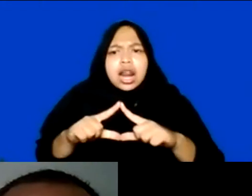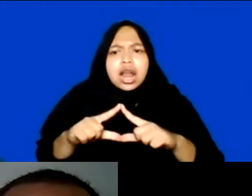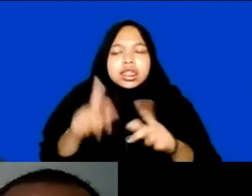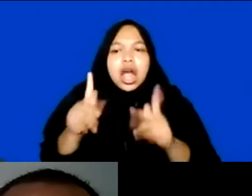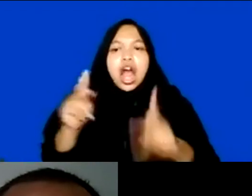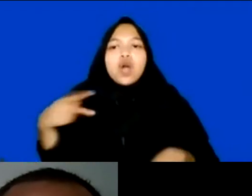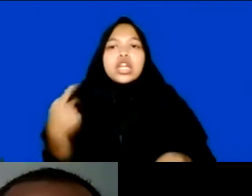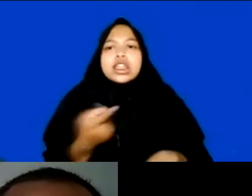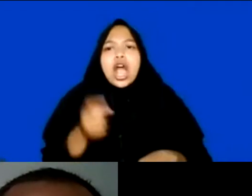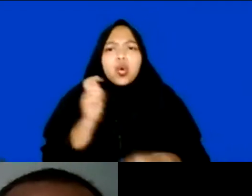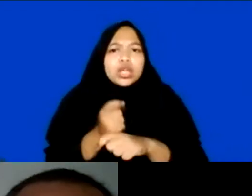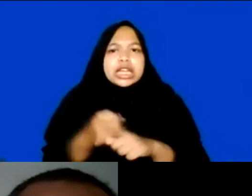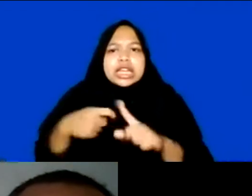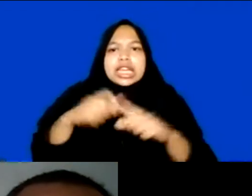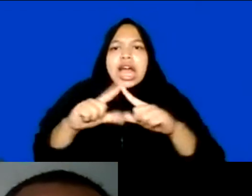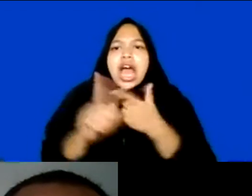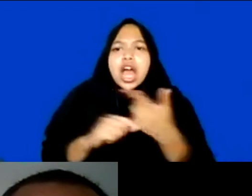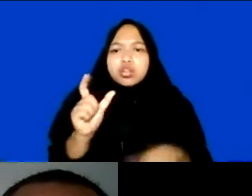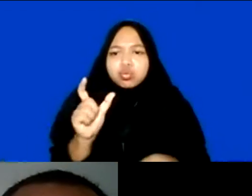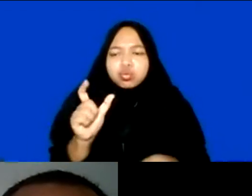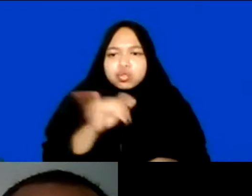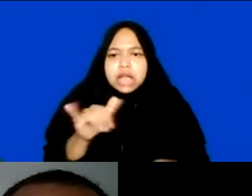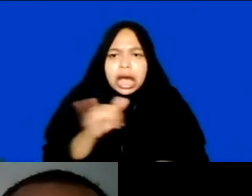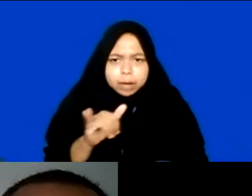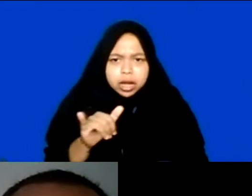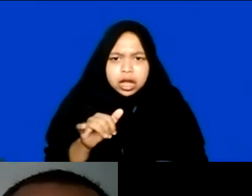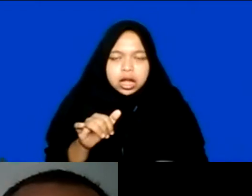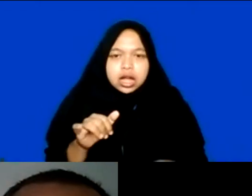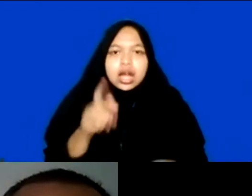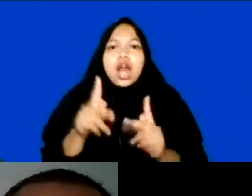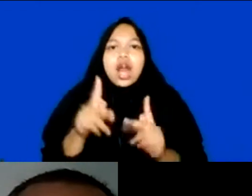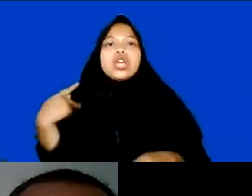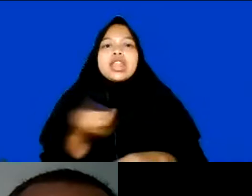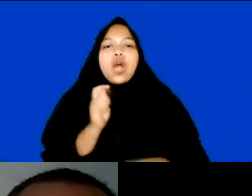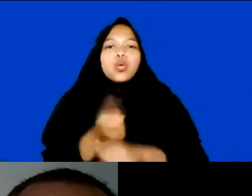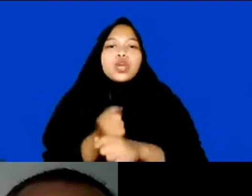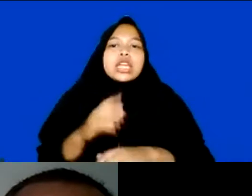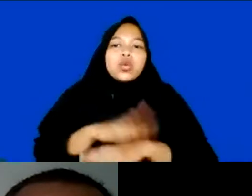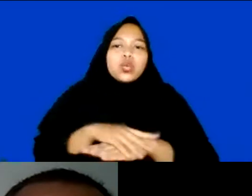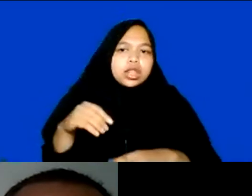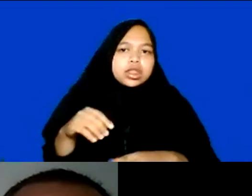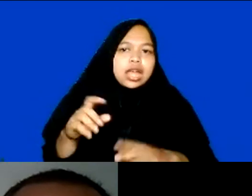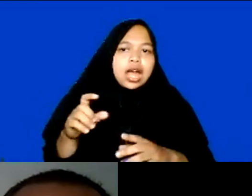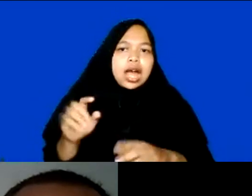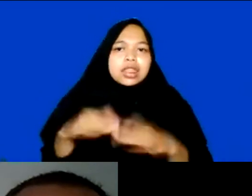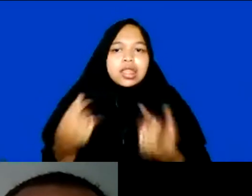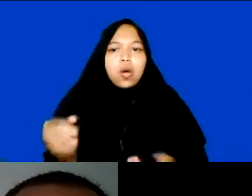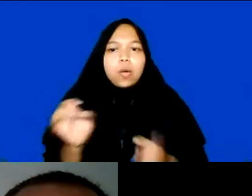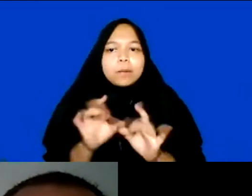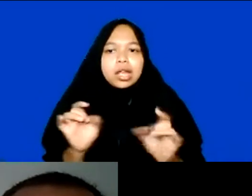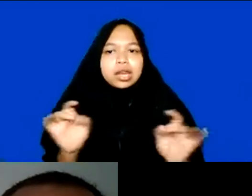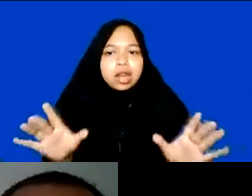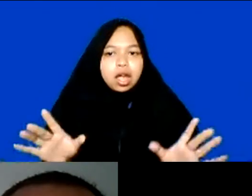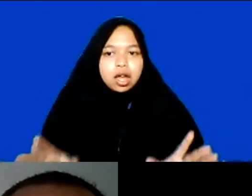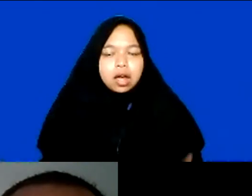bentuknya seperti apa itu Pak? Apakah ada dijual di pasaran atau kita produksi sendiri Pak? Mungkin kalau ada nanti di